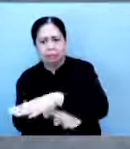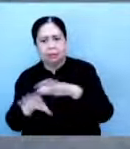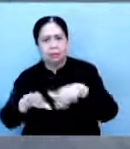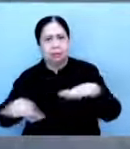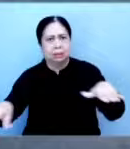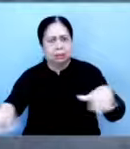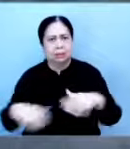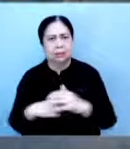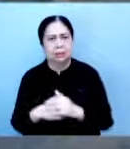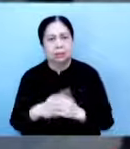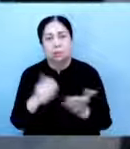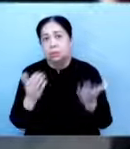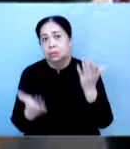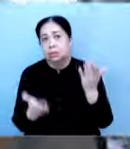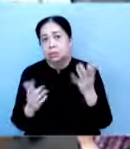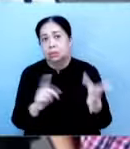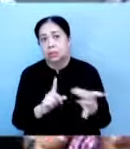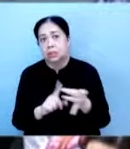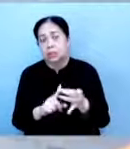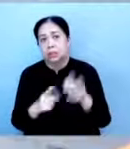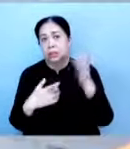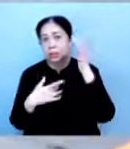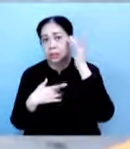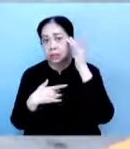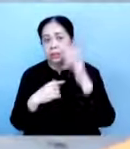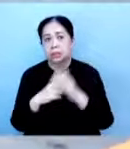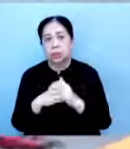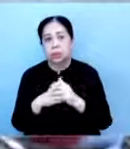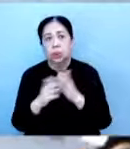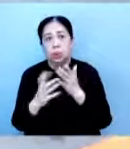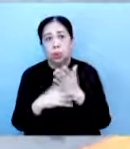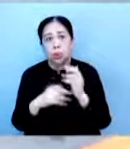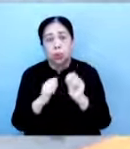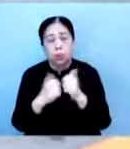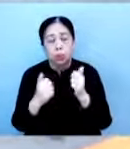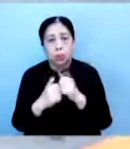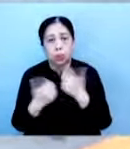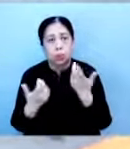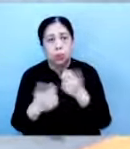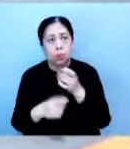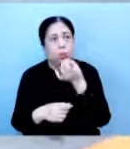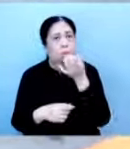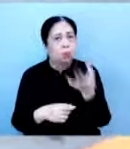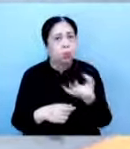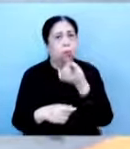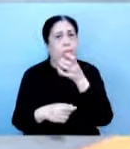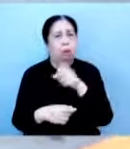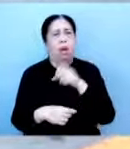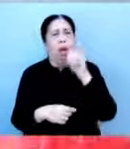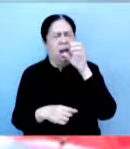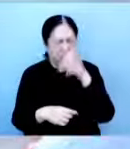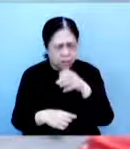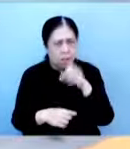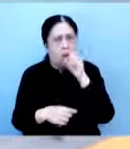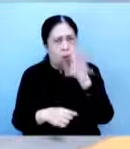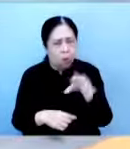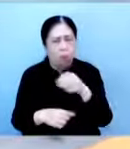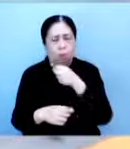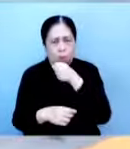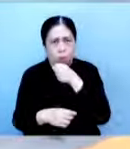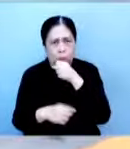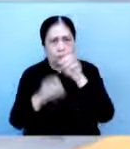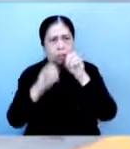maaaring makahawa ng sakit na ito sa pamamagitan ng respiratory droplets kapag bumabahing o umuubo